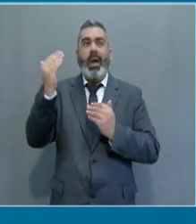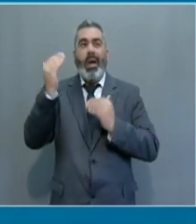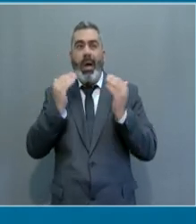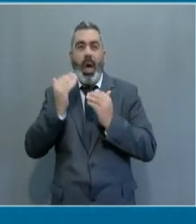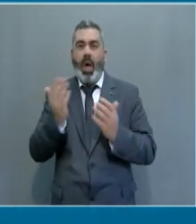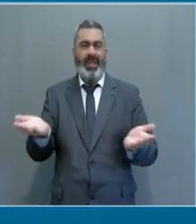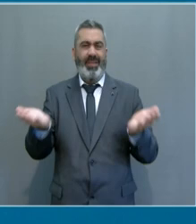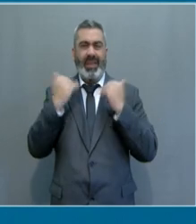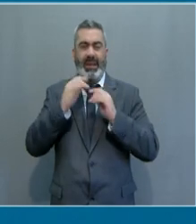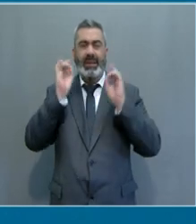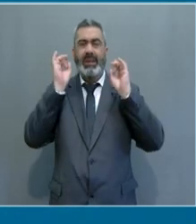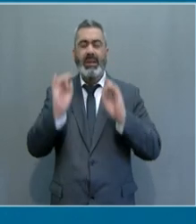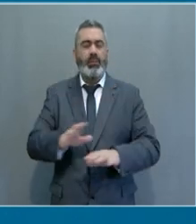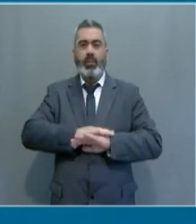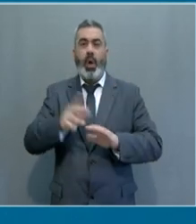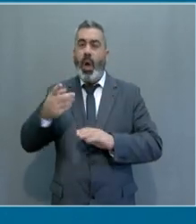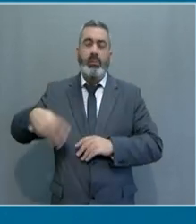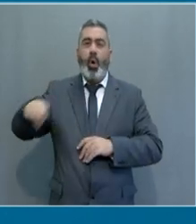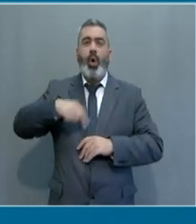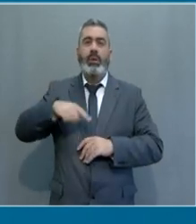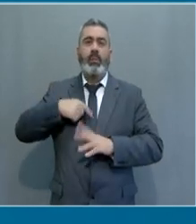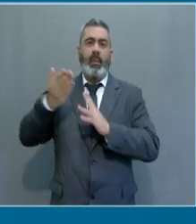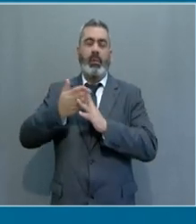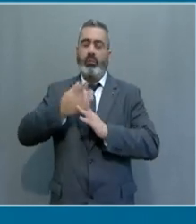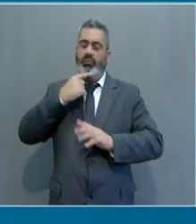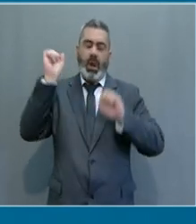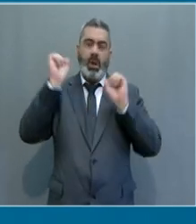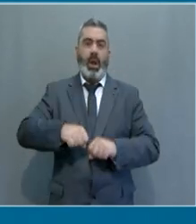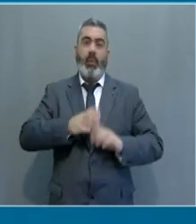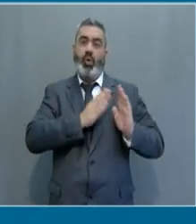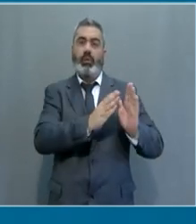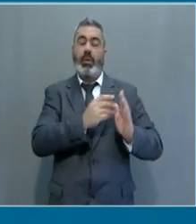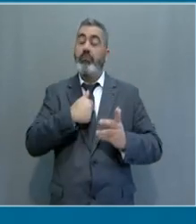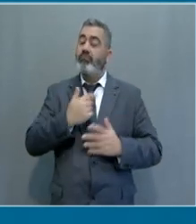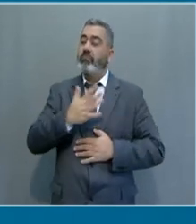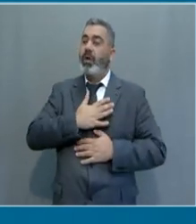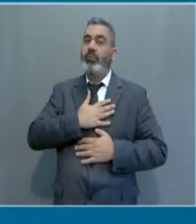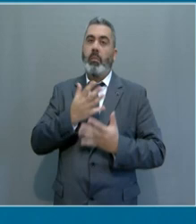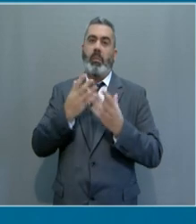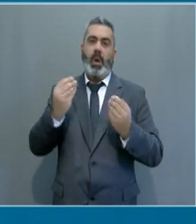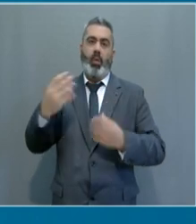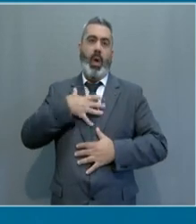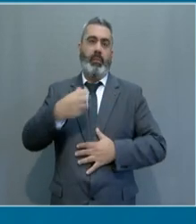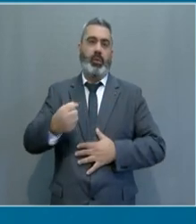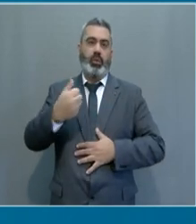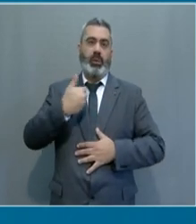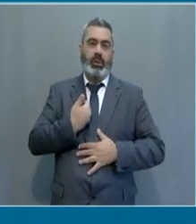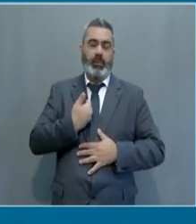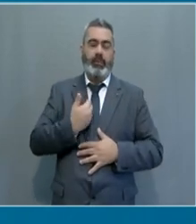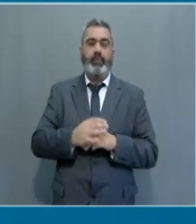αστερίσκους και έντονη υποστήριξη από τους βασικούς μετόχους του. Και τους ευχαριστώ πάρα πολύ για αυτό το κομμάτι,